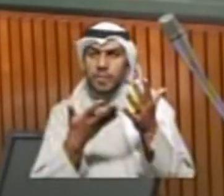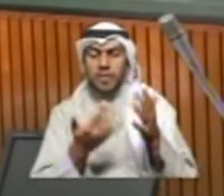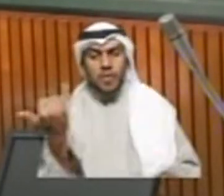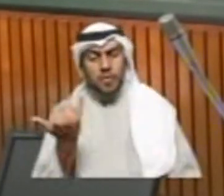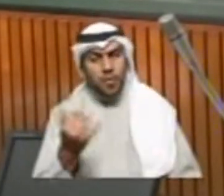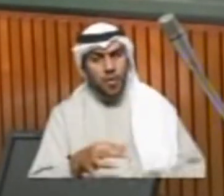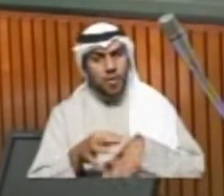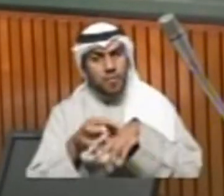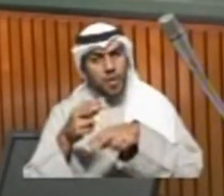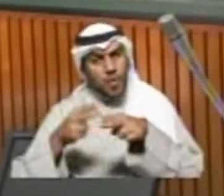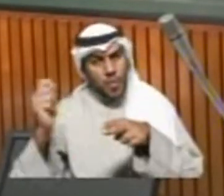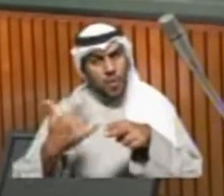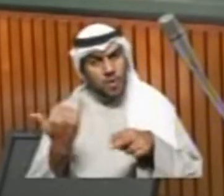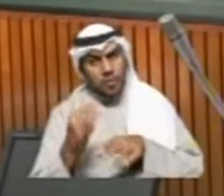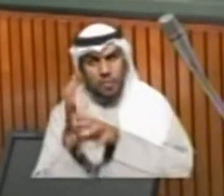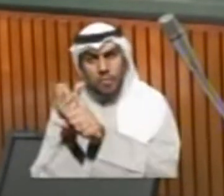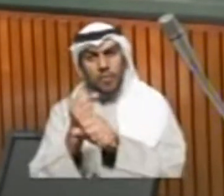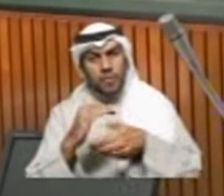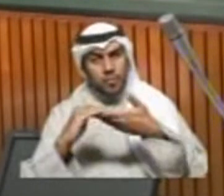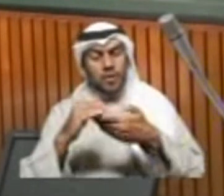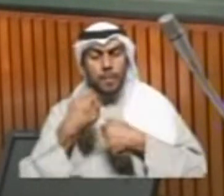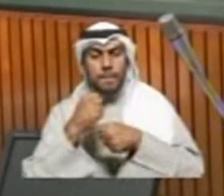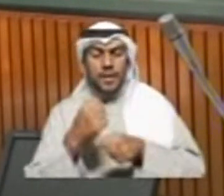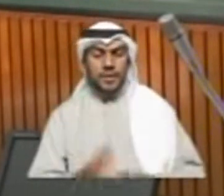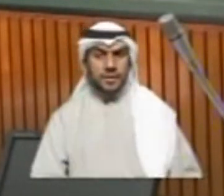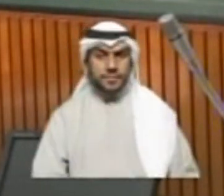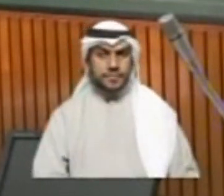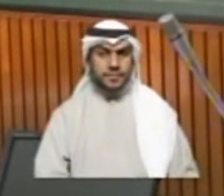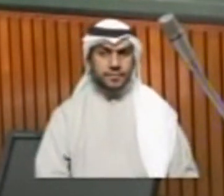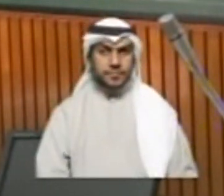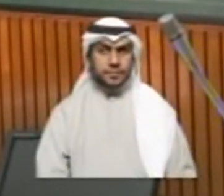المواطن في الجانب البلدي. رائد الشمري لتلفزيون دولة الكويت.